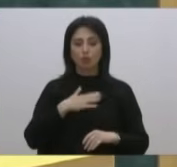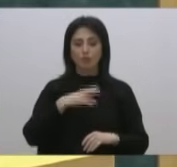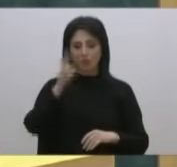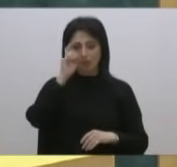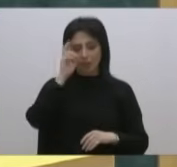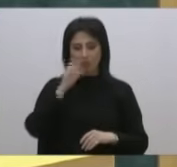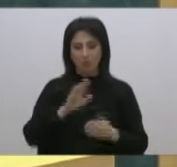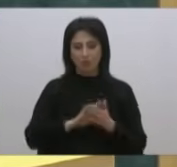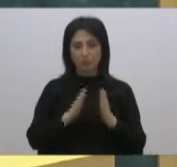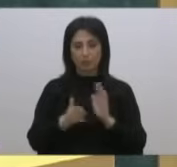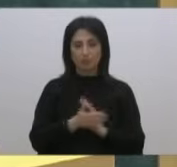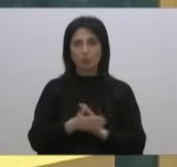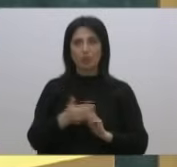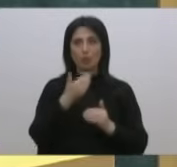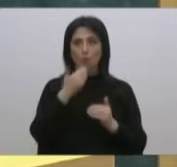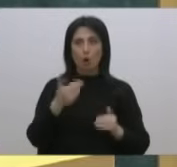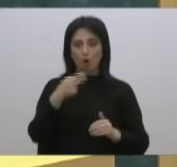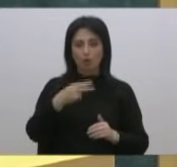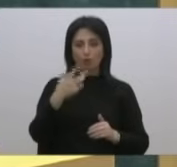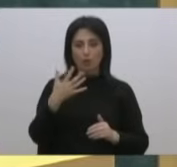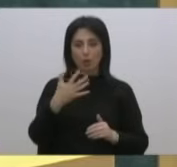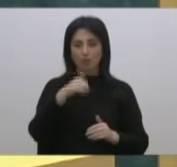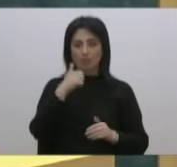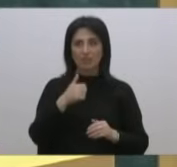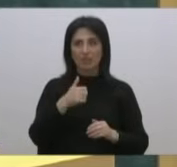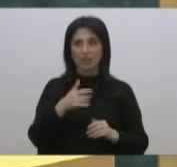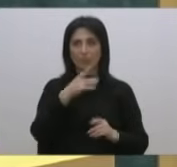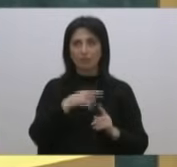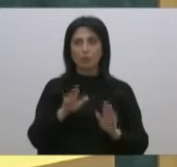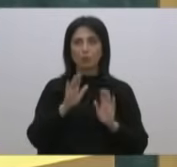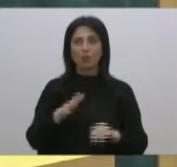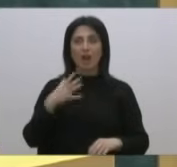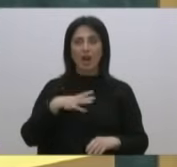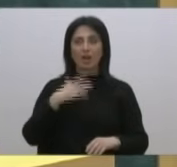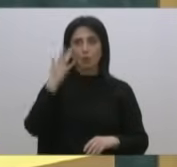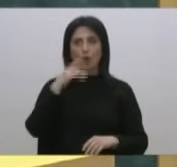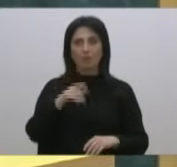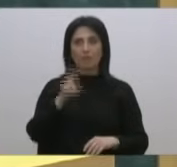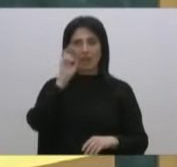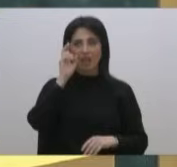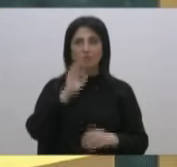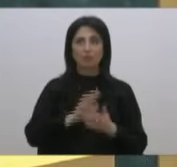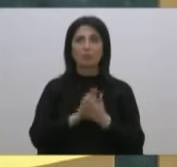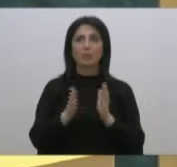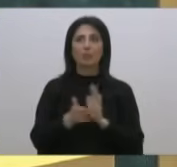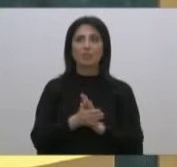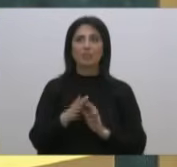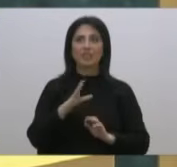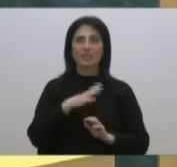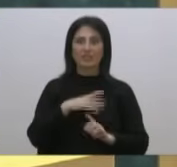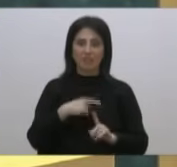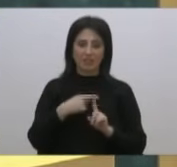ჩვენი ხელისუფლების პირობებში ბოლო 20-25 წლის პერიოდში მხოლოდ ქართული ოცნების ხელისუფლების პირობებში